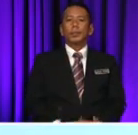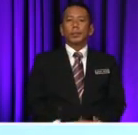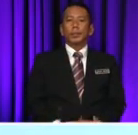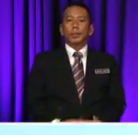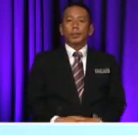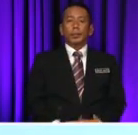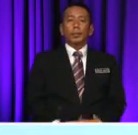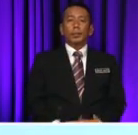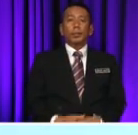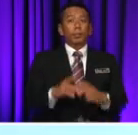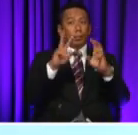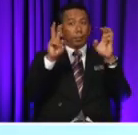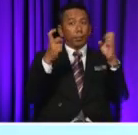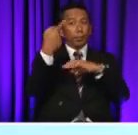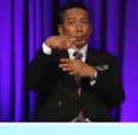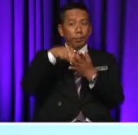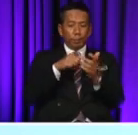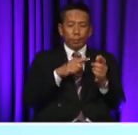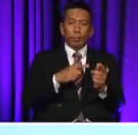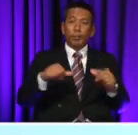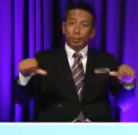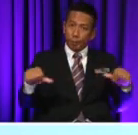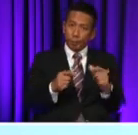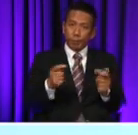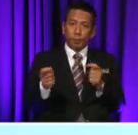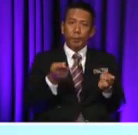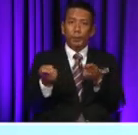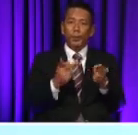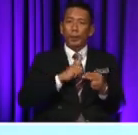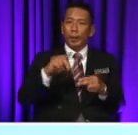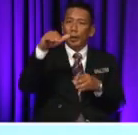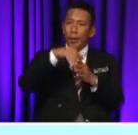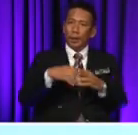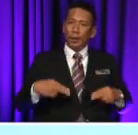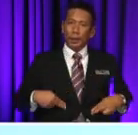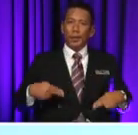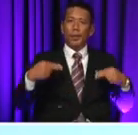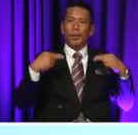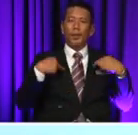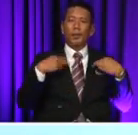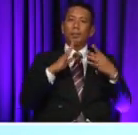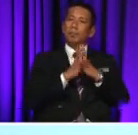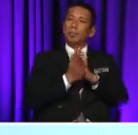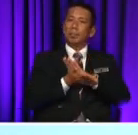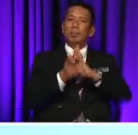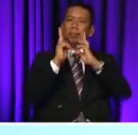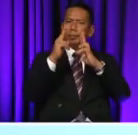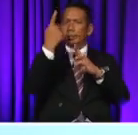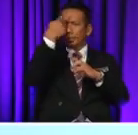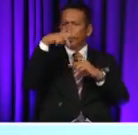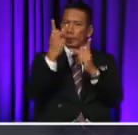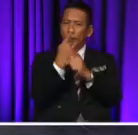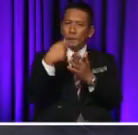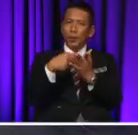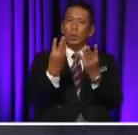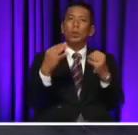3 dan 5 dengan topik kita pengamalan takbir urus Islam dalam kehidupan jadi ustadzah untuk segmen kali ini apa yang kita